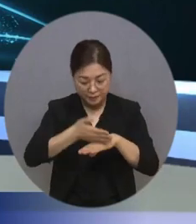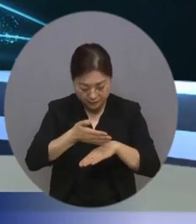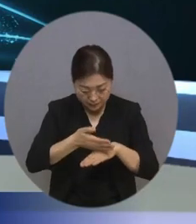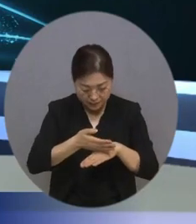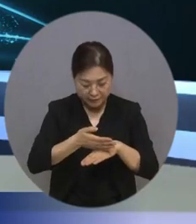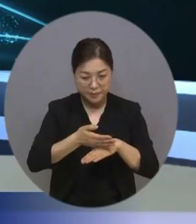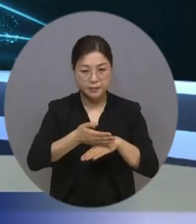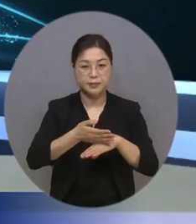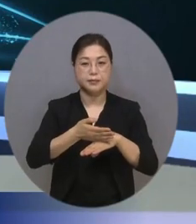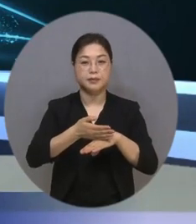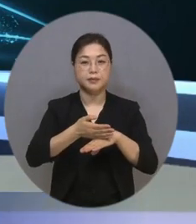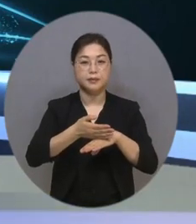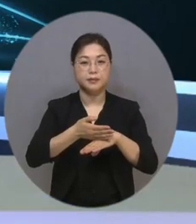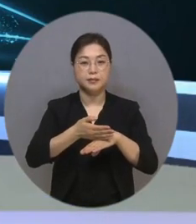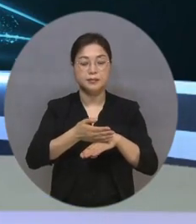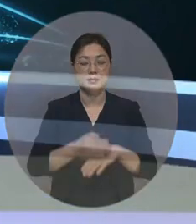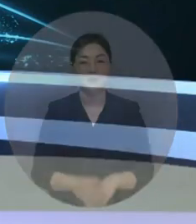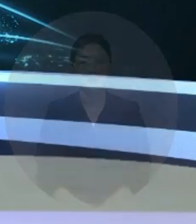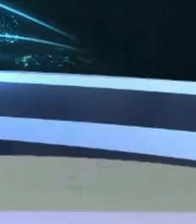여러분 고맙습니다.